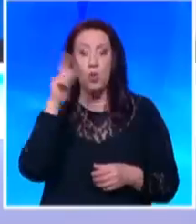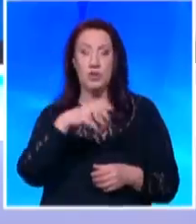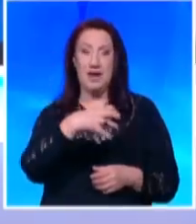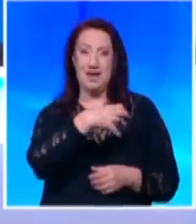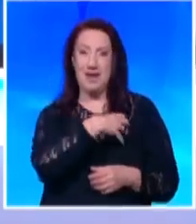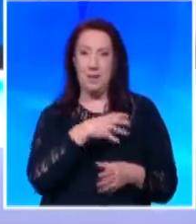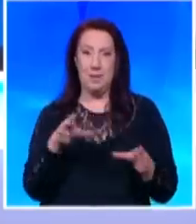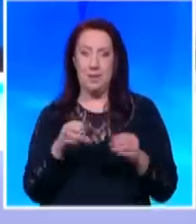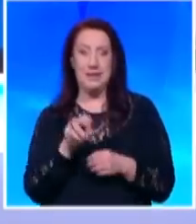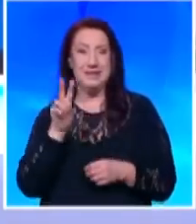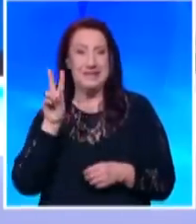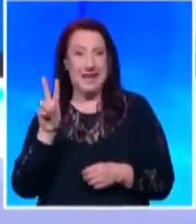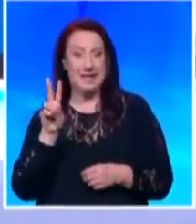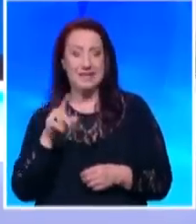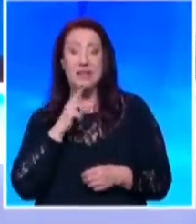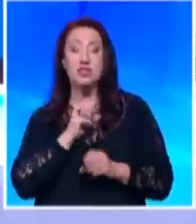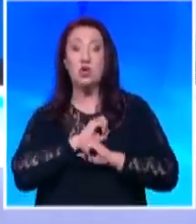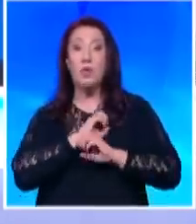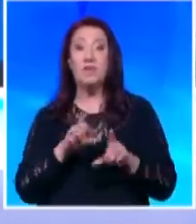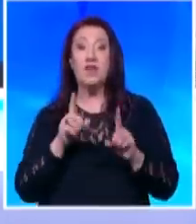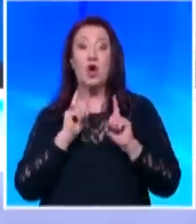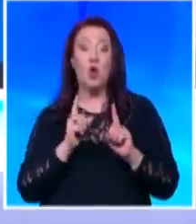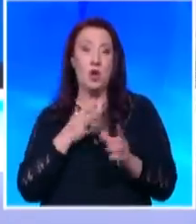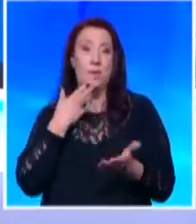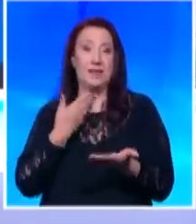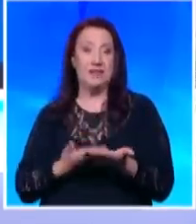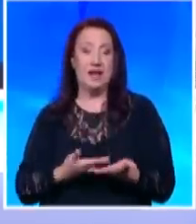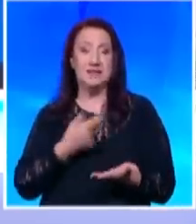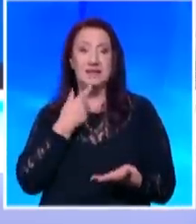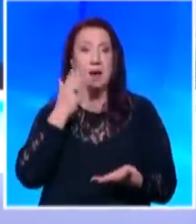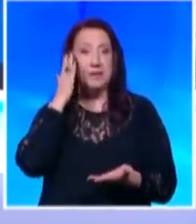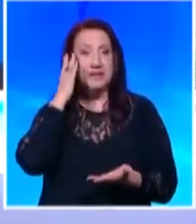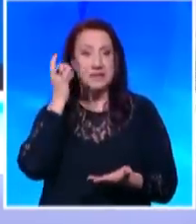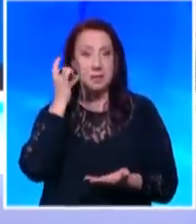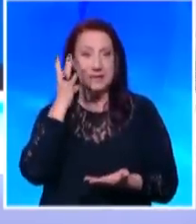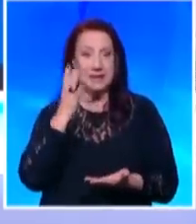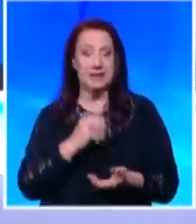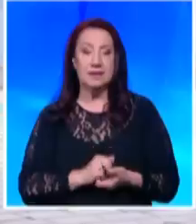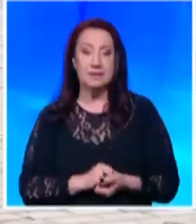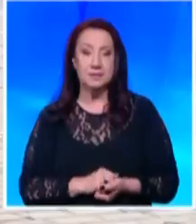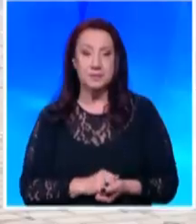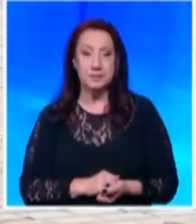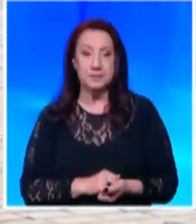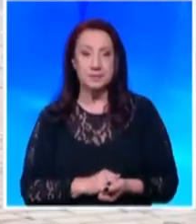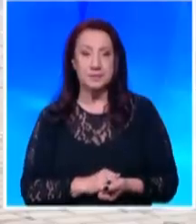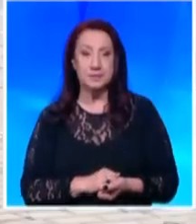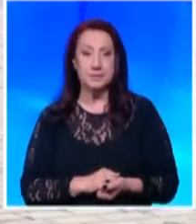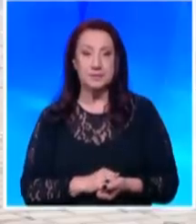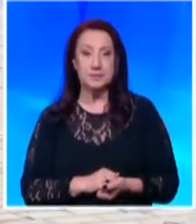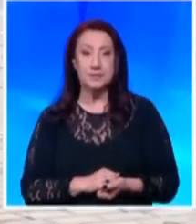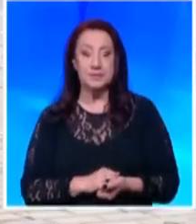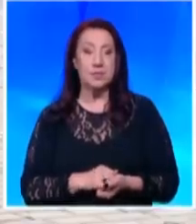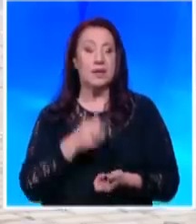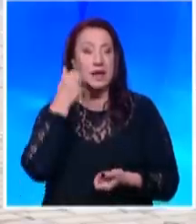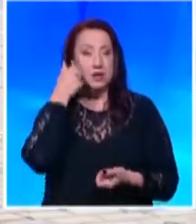кандидата си за премиер. Кой е той? Въпрос към Десислава Ризова. Добър вечер. Добър